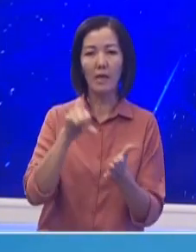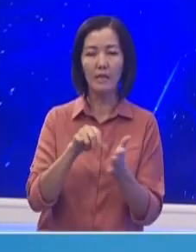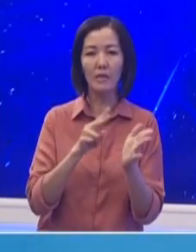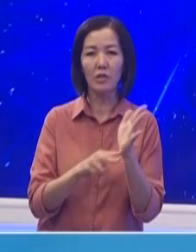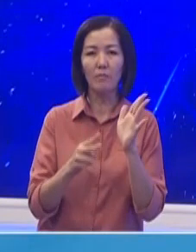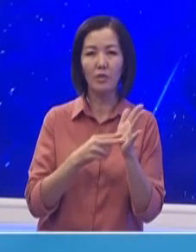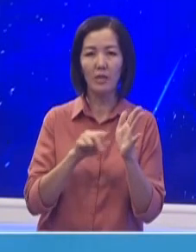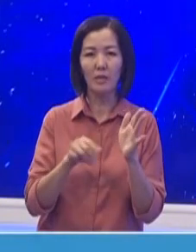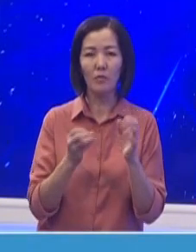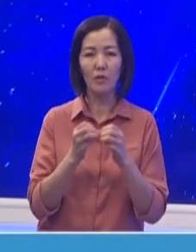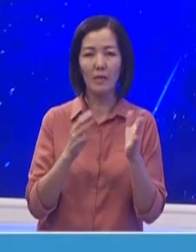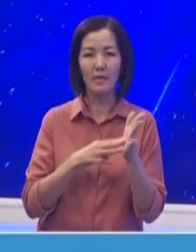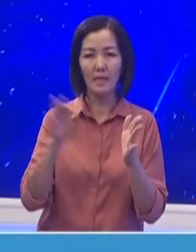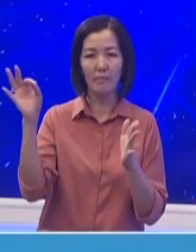қатысқандардың